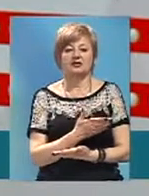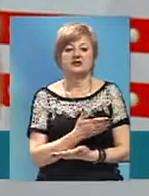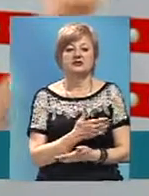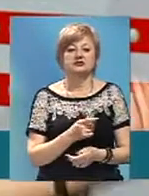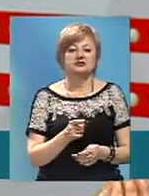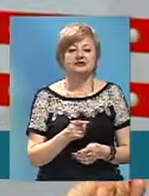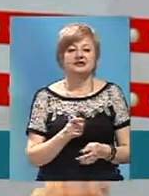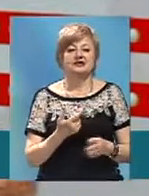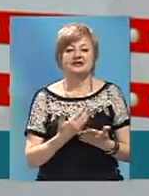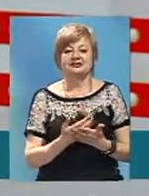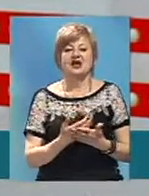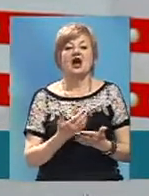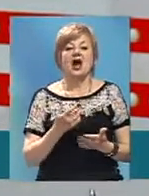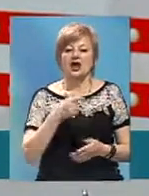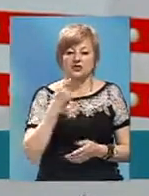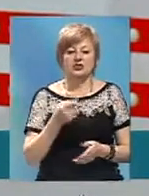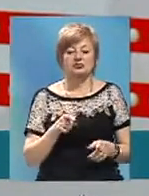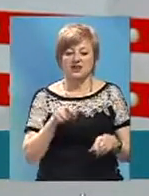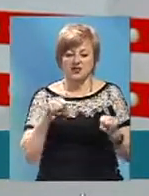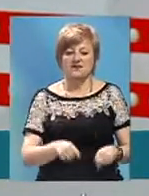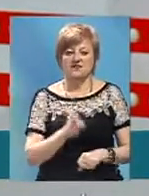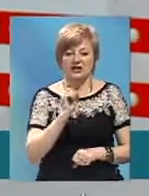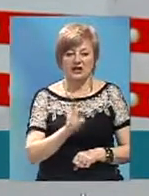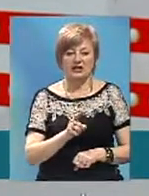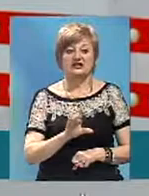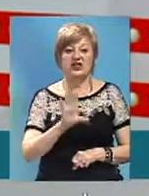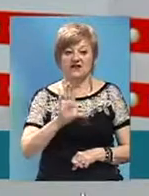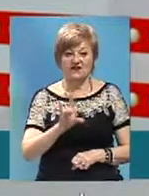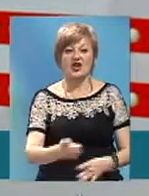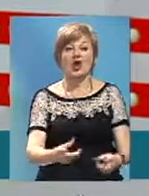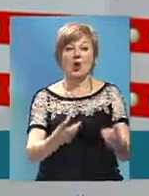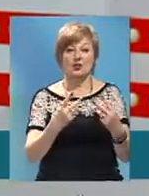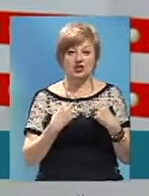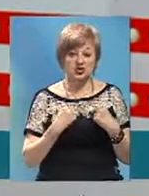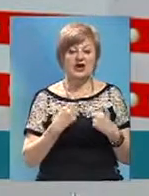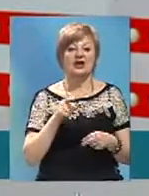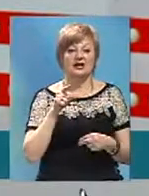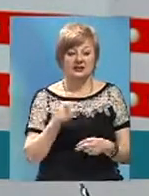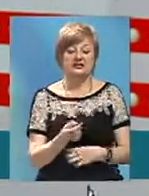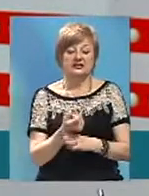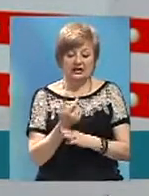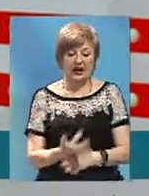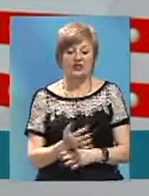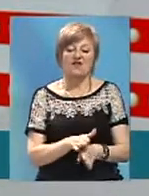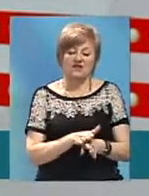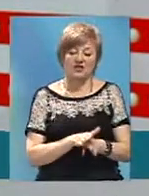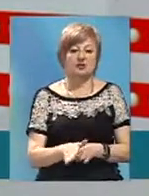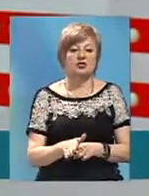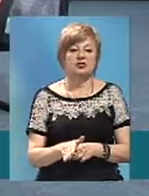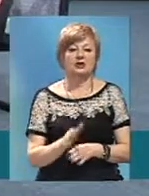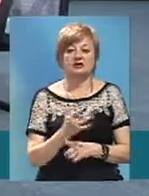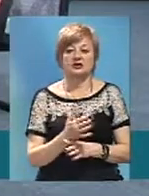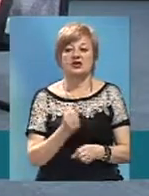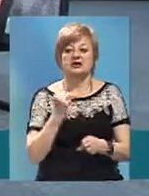не заносиш козлів, а кажеш, влада, ви це обіцяли, ми вимагаємо, щоб ви виконали цю обіцянку. І має воно бути зроблено